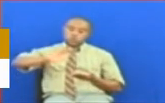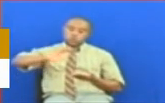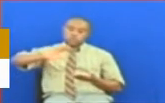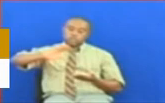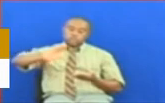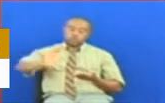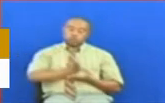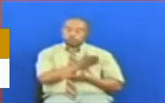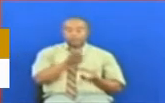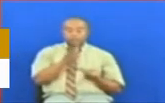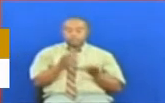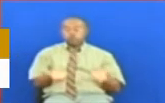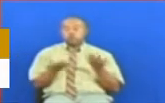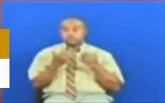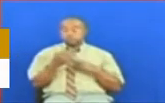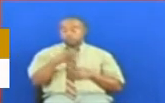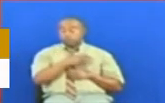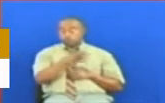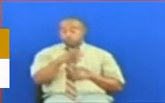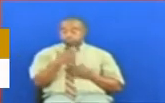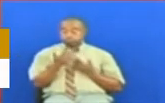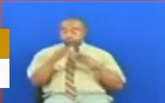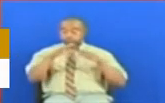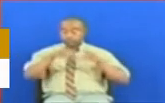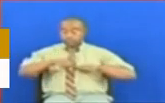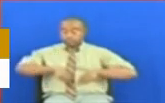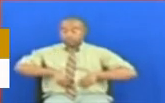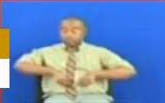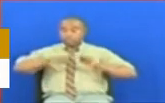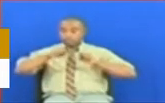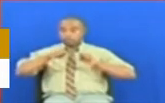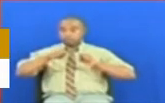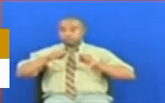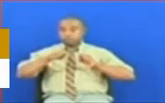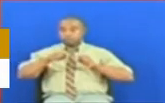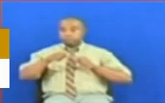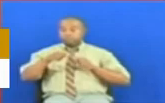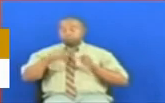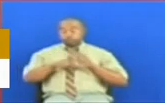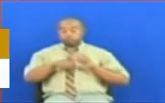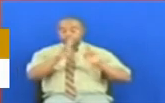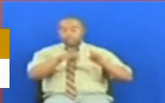ilikuwa kuondoa uwezekano wa waziri kuwa na mamlaka ya rufaa zidi ya mahakama.